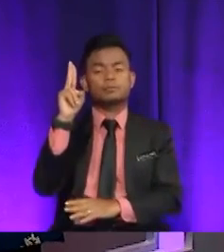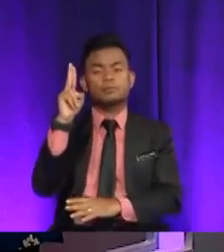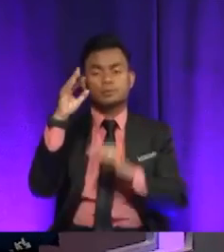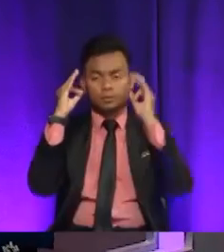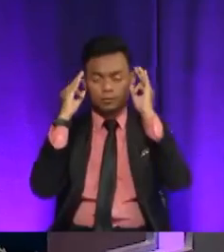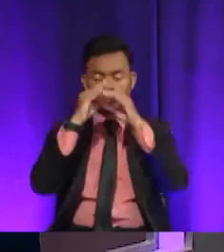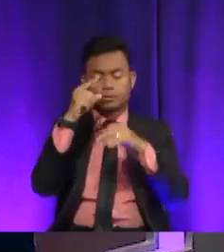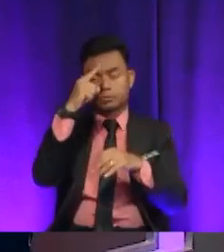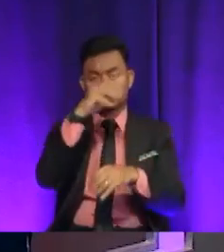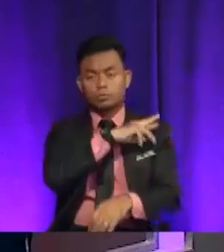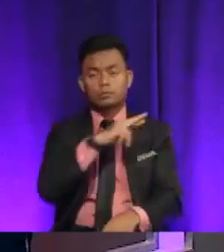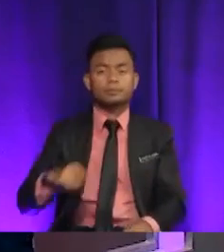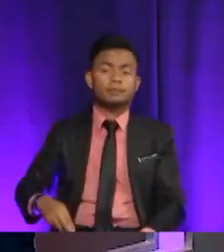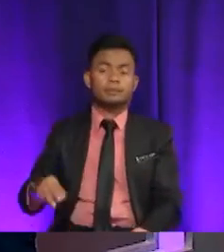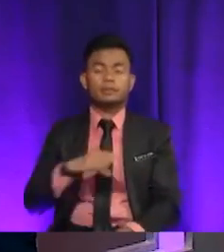dan juga